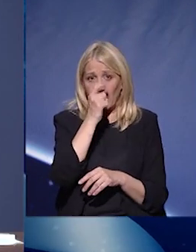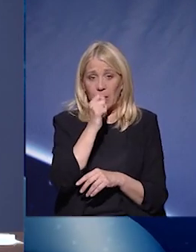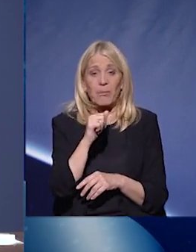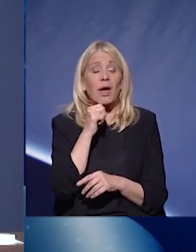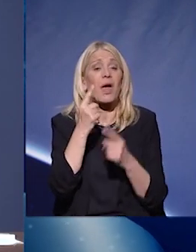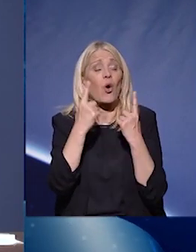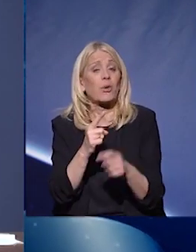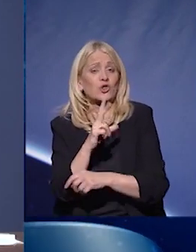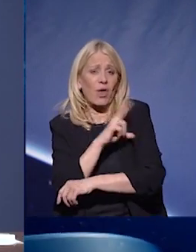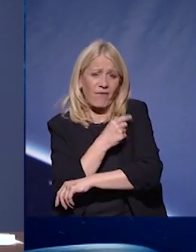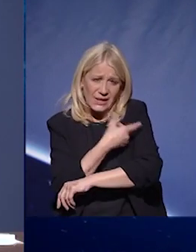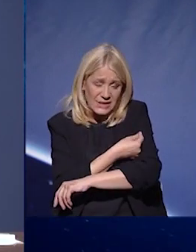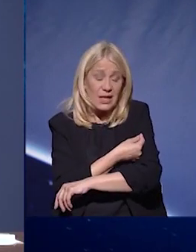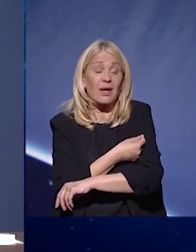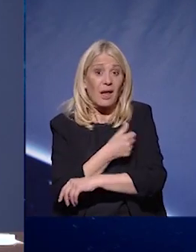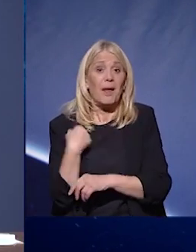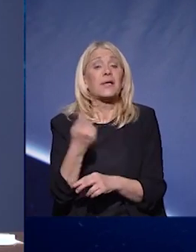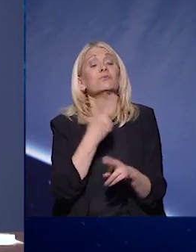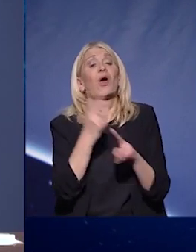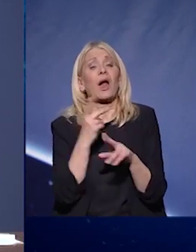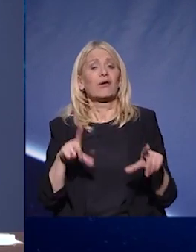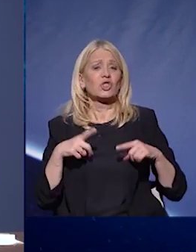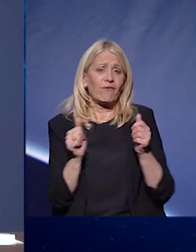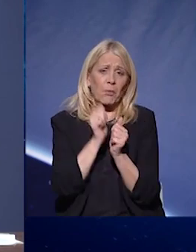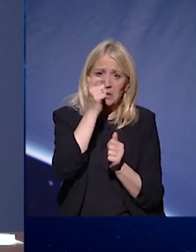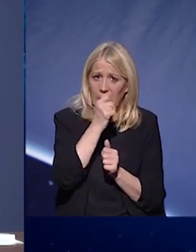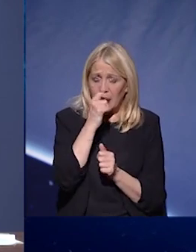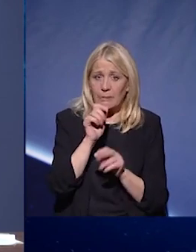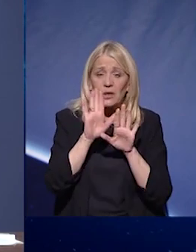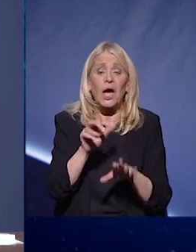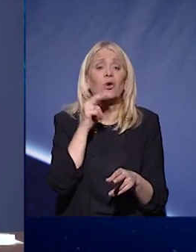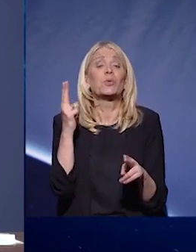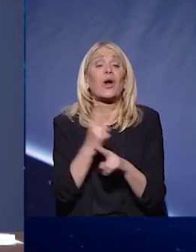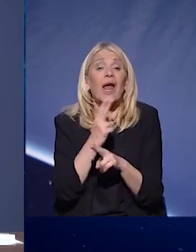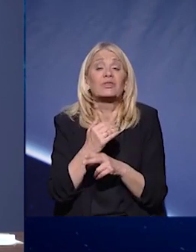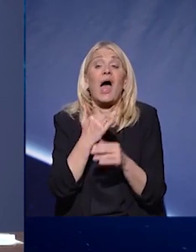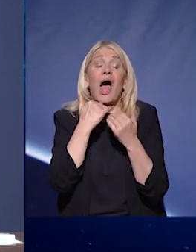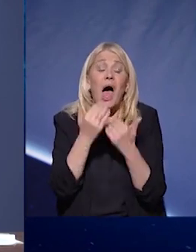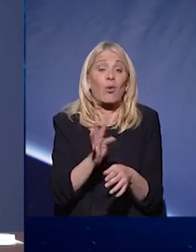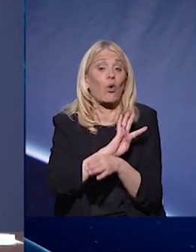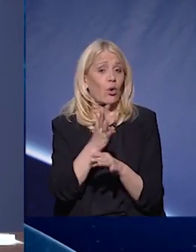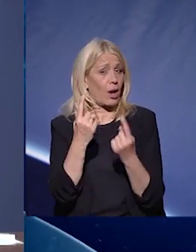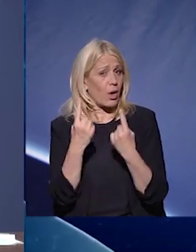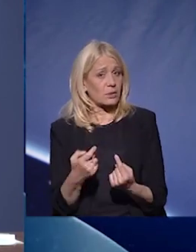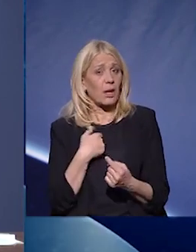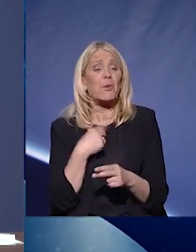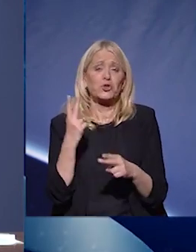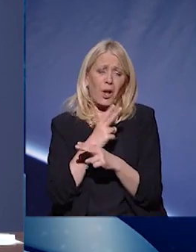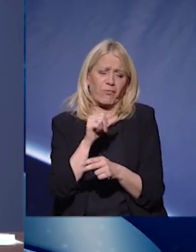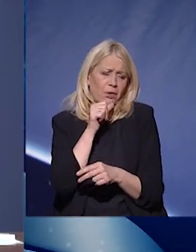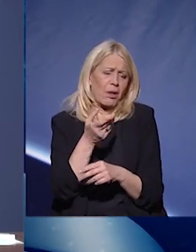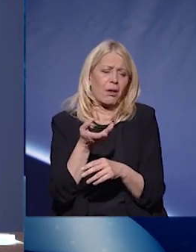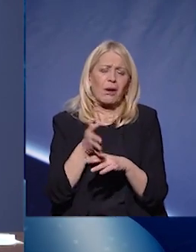postoji vakcina. Znači, navikli smo se da živimo s gripom, tako ćemo se navići ako korona opstane, navići ćemo se i na